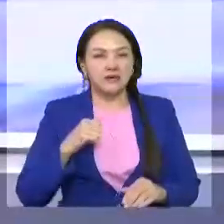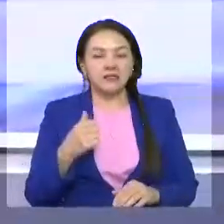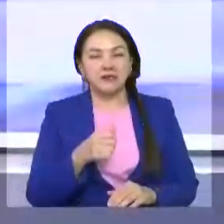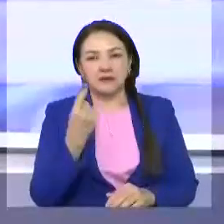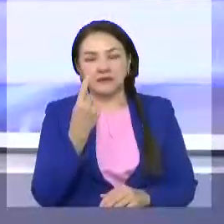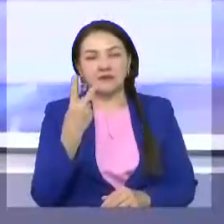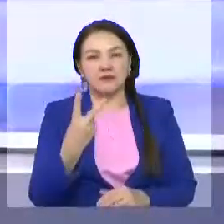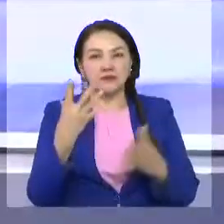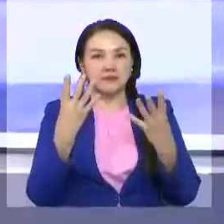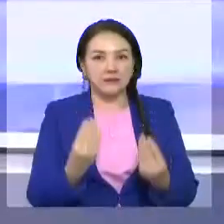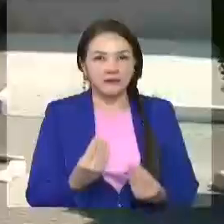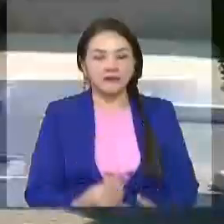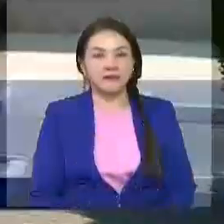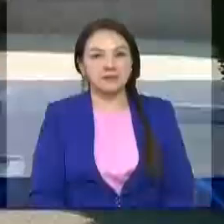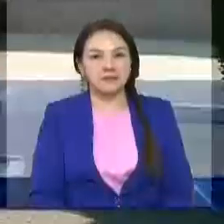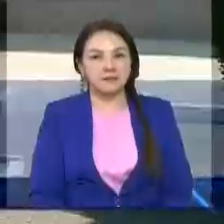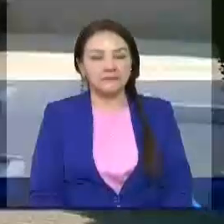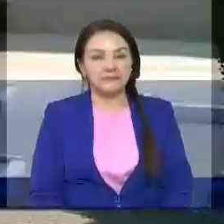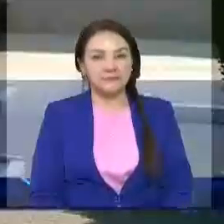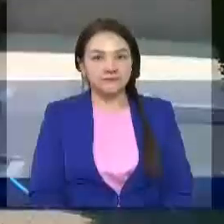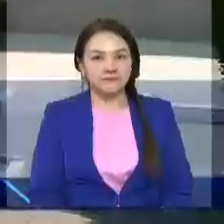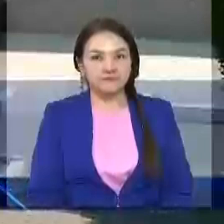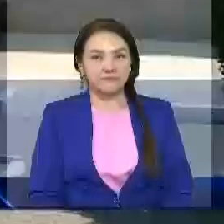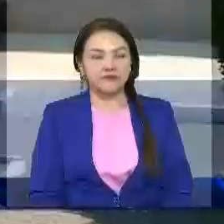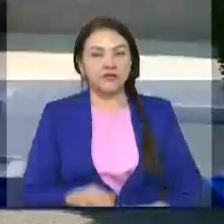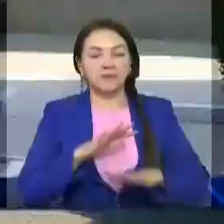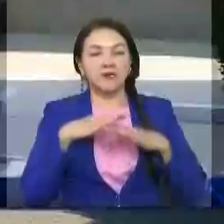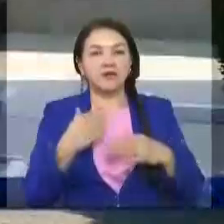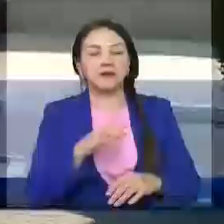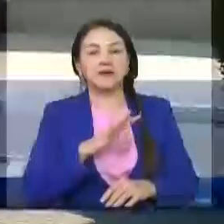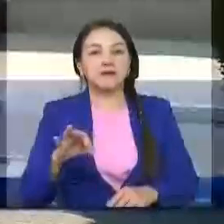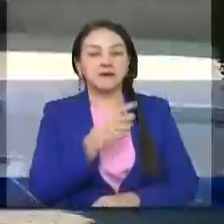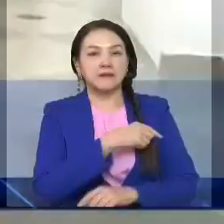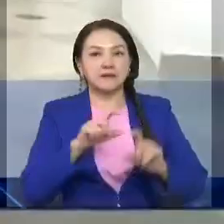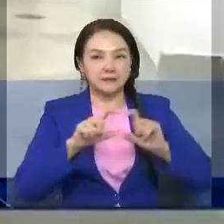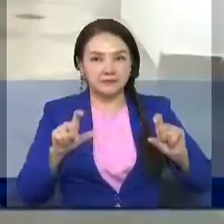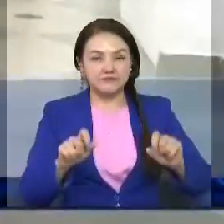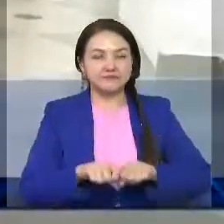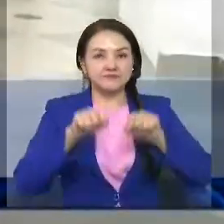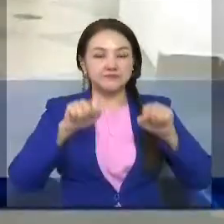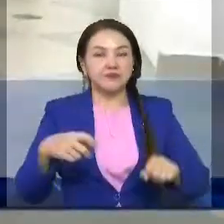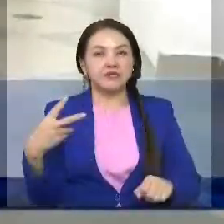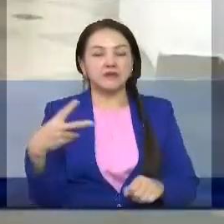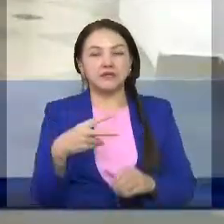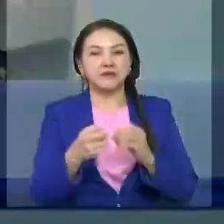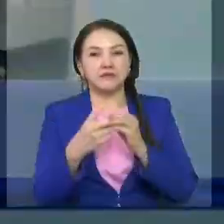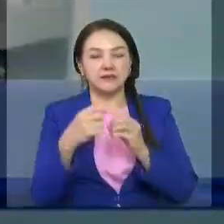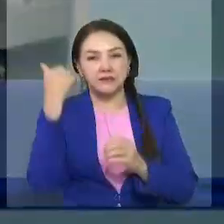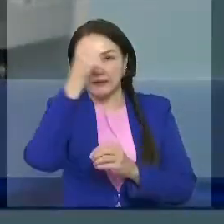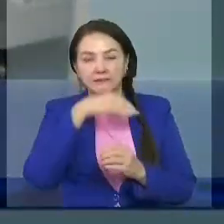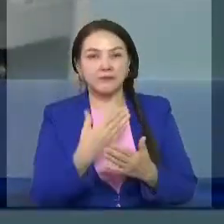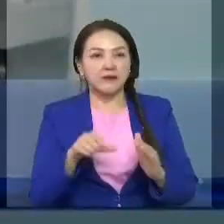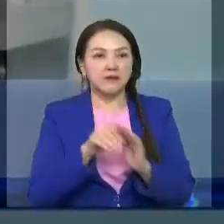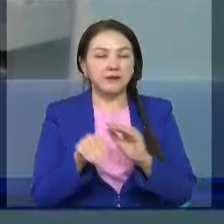2 дня многопрофильная областная детская больница открылась в 2011 году